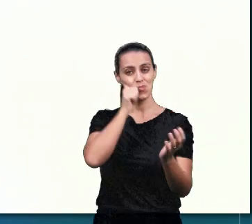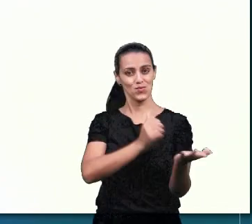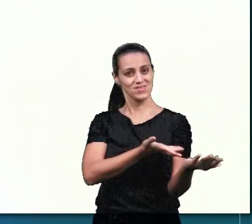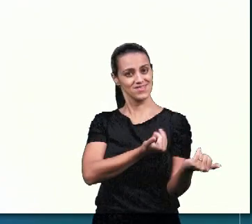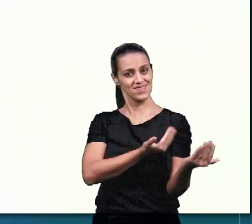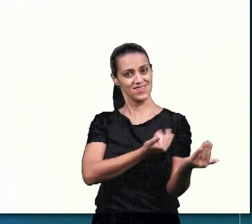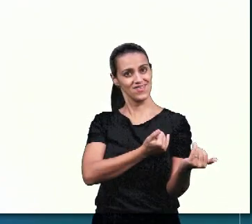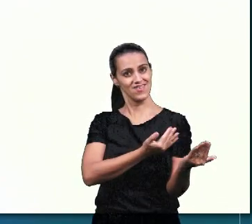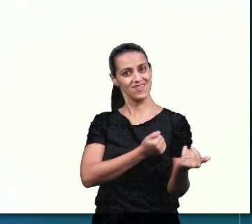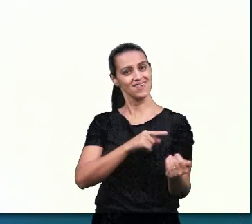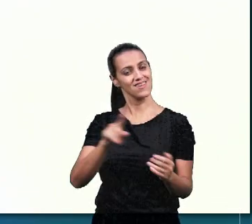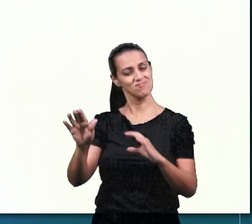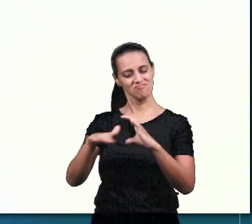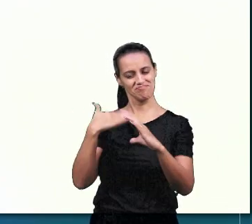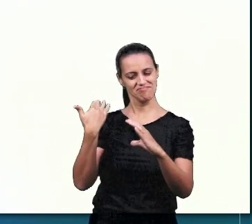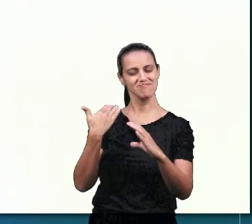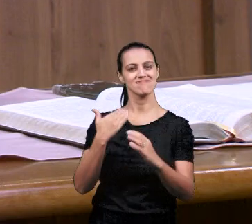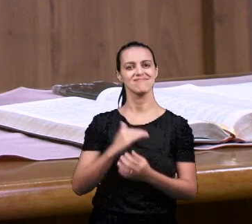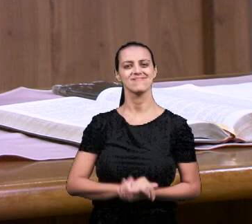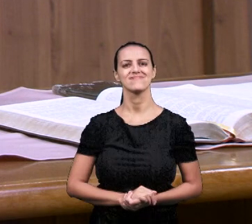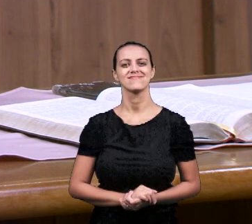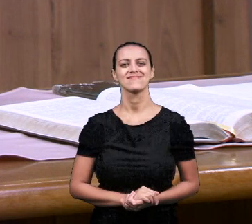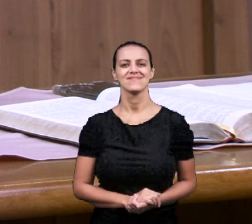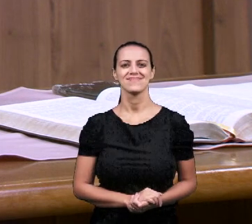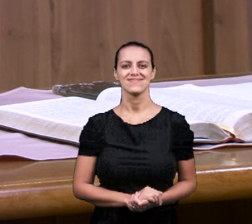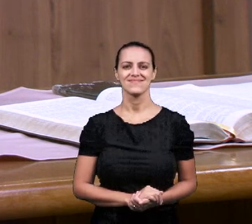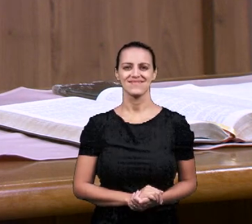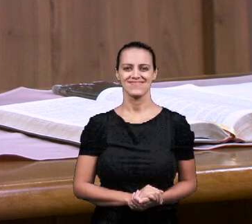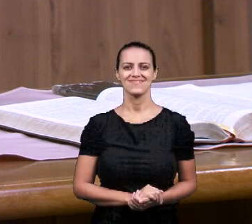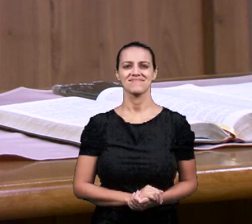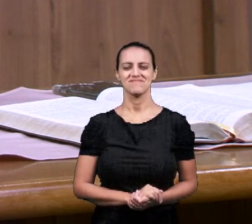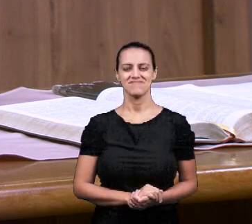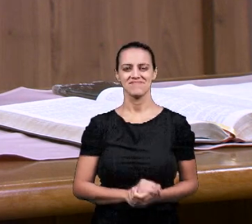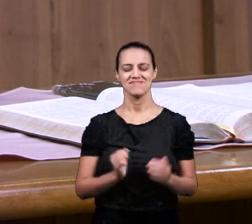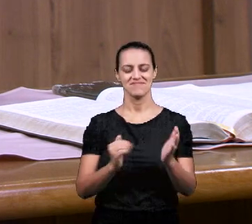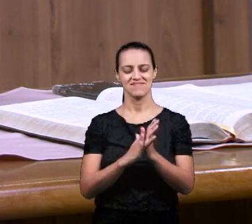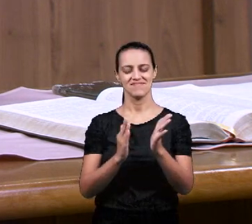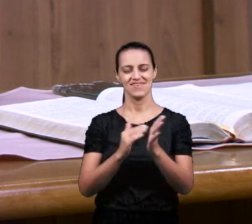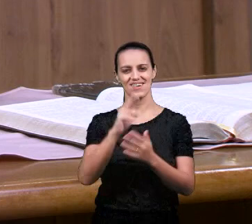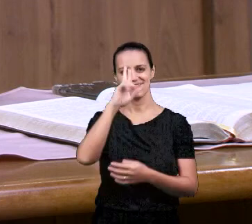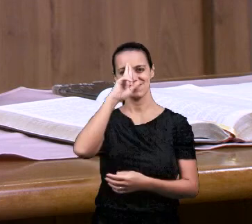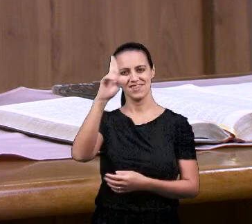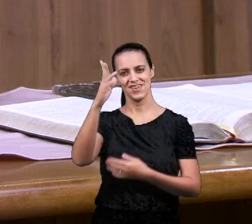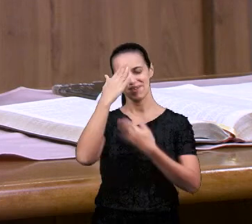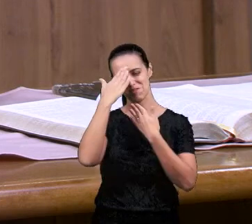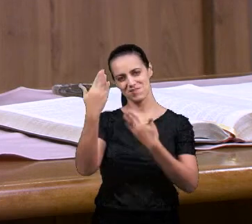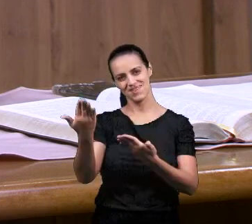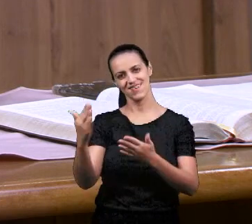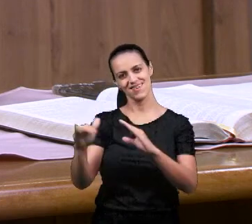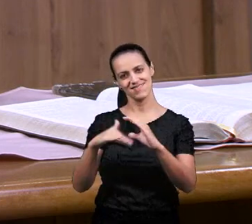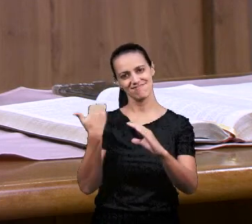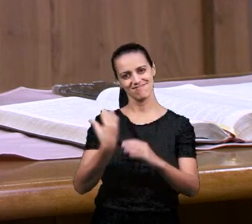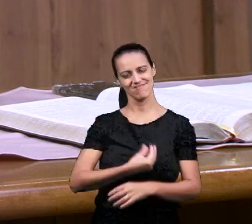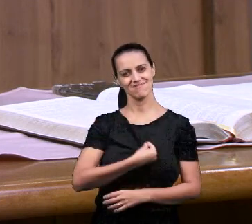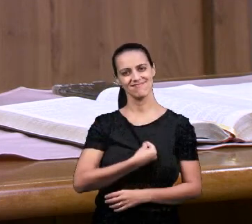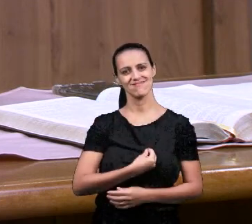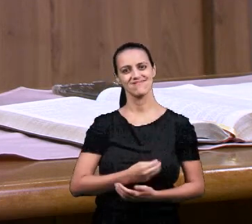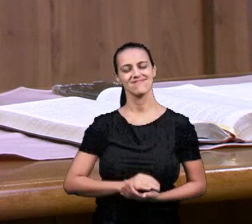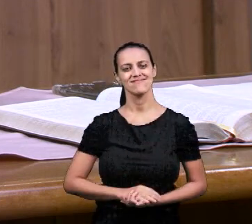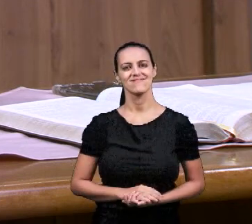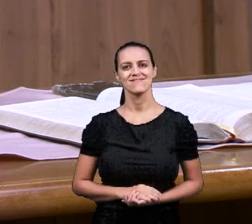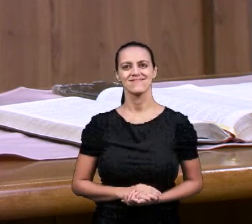Donc, le groupe de femmes de notre église au Luanda, en Angola. Merci beaucoup pour votre